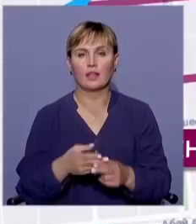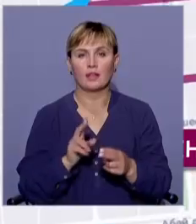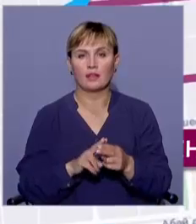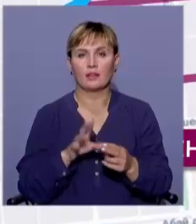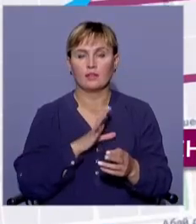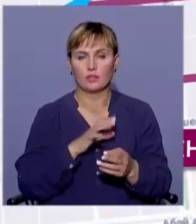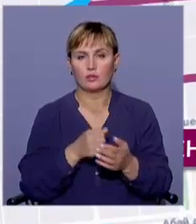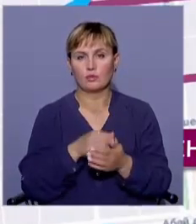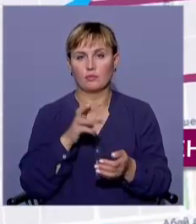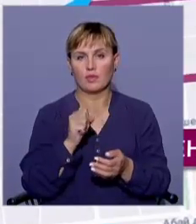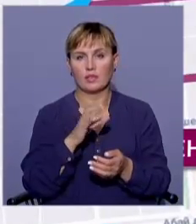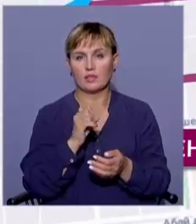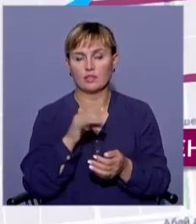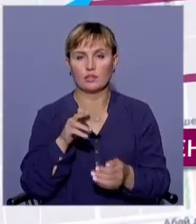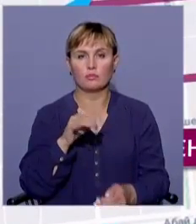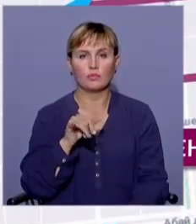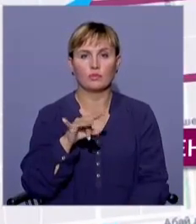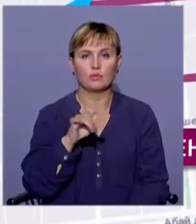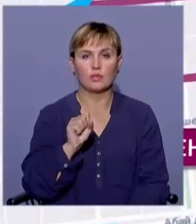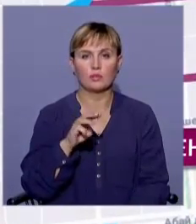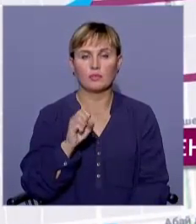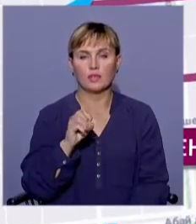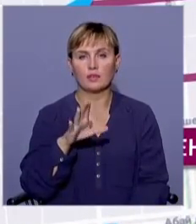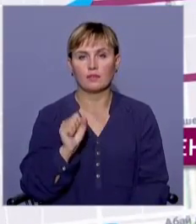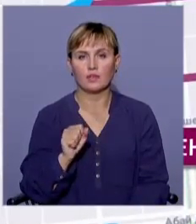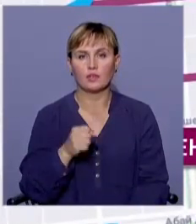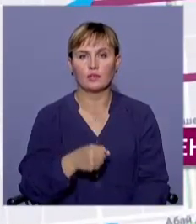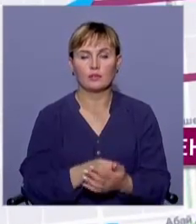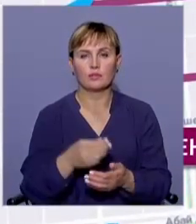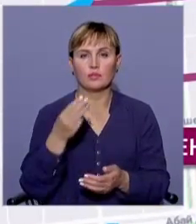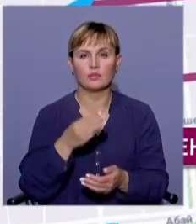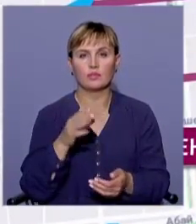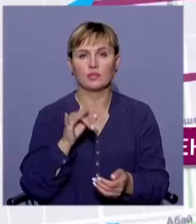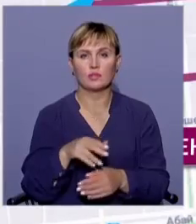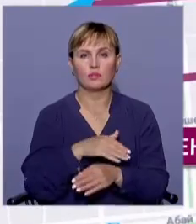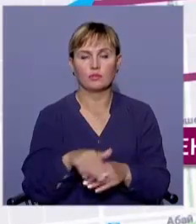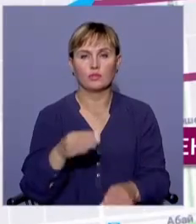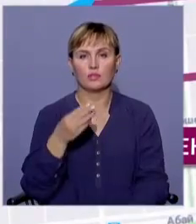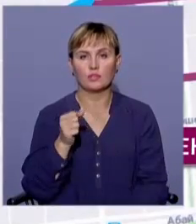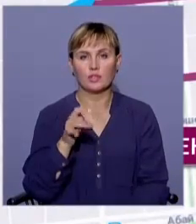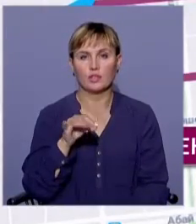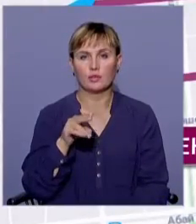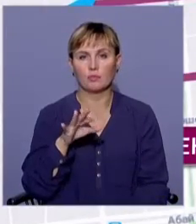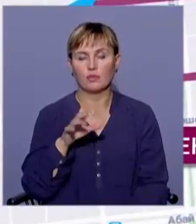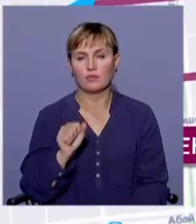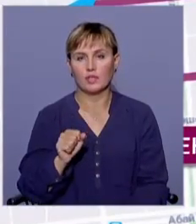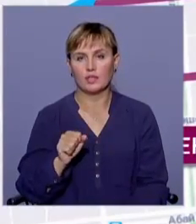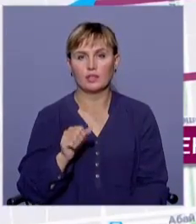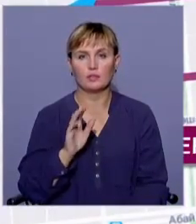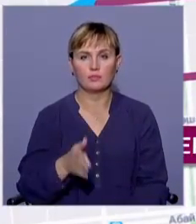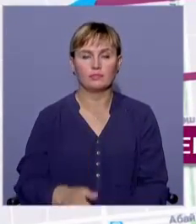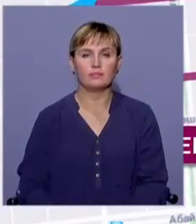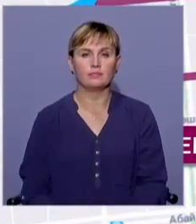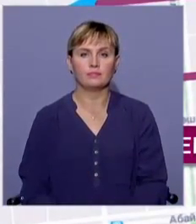Розыбакиева до Масанчи, по Муратбаева от Раймбека до Шевченко и, наконец, по улице Шарипова от Абая до Макатаева в